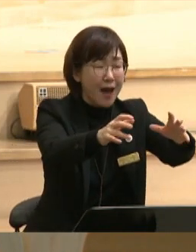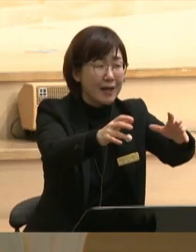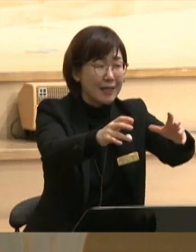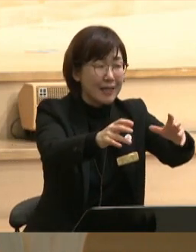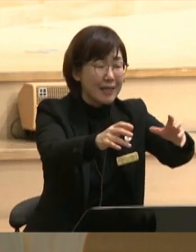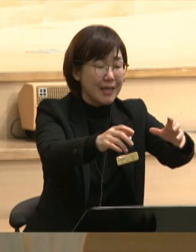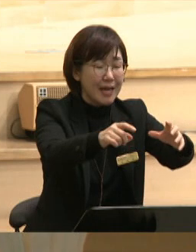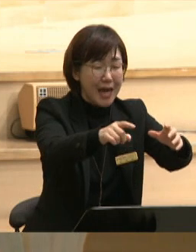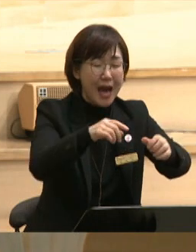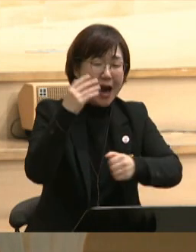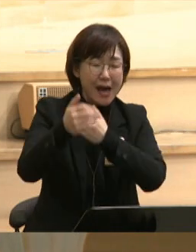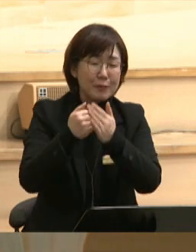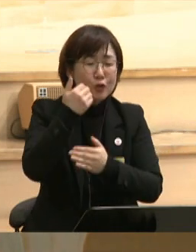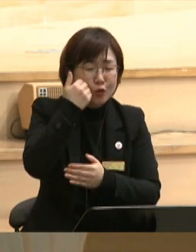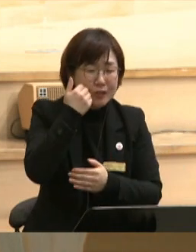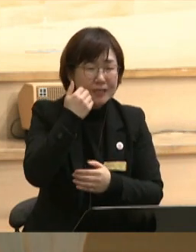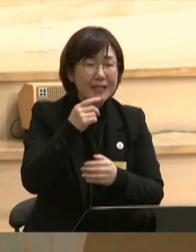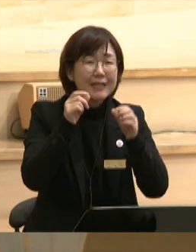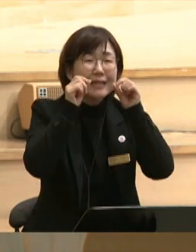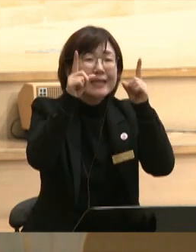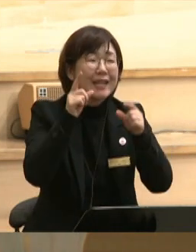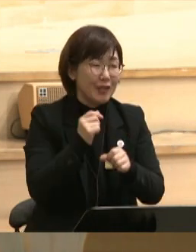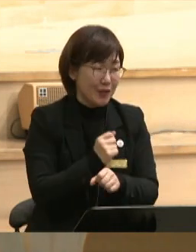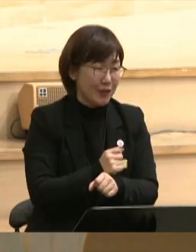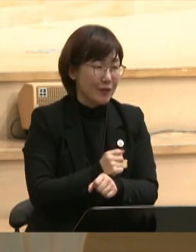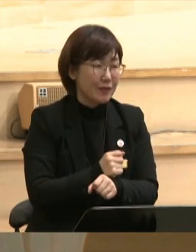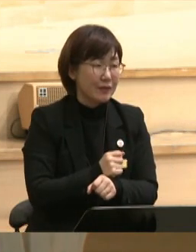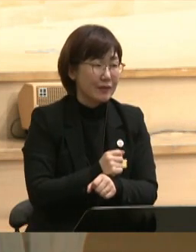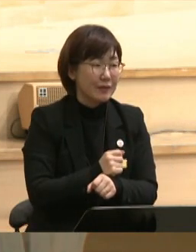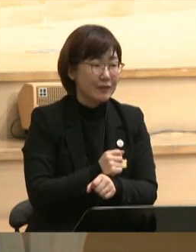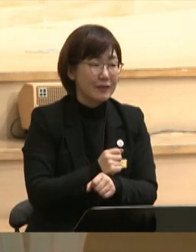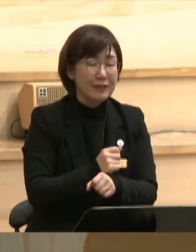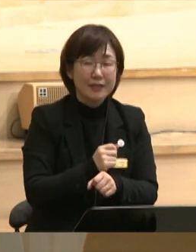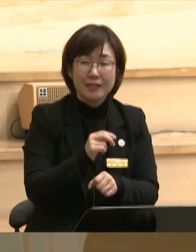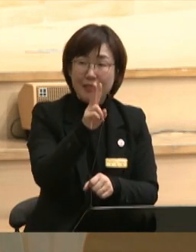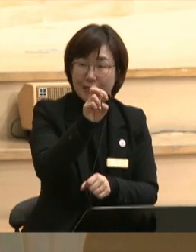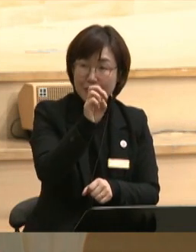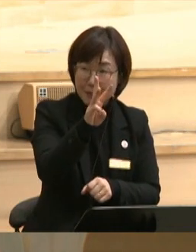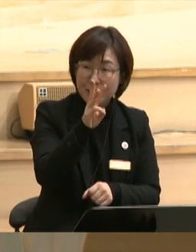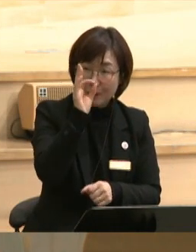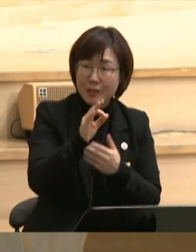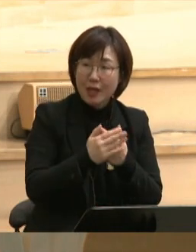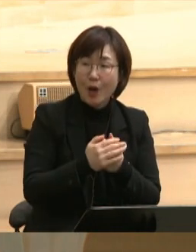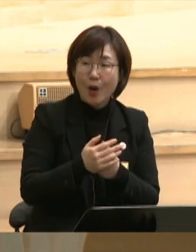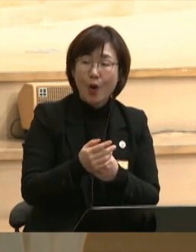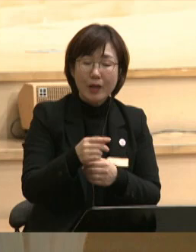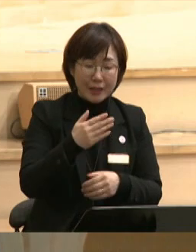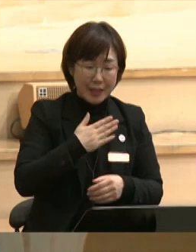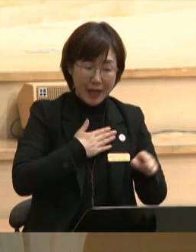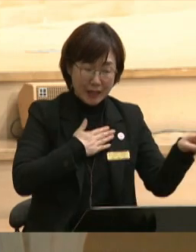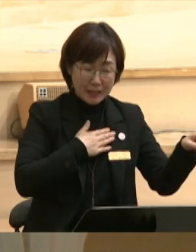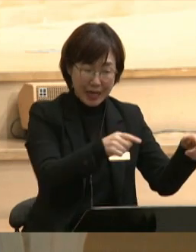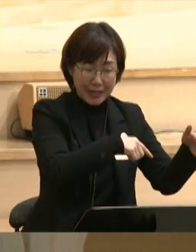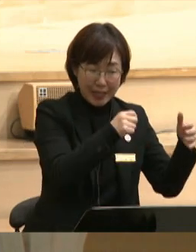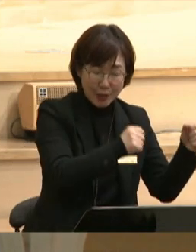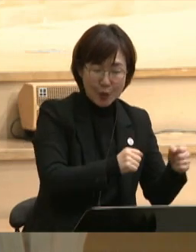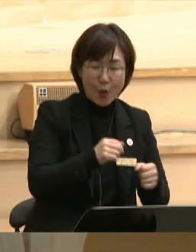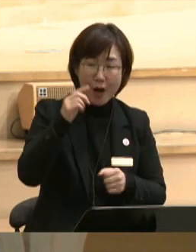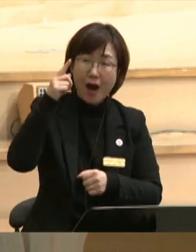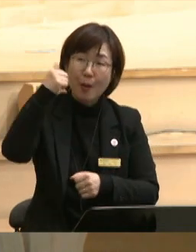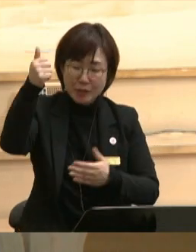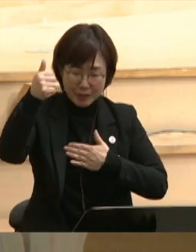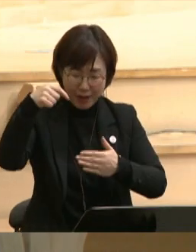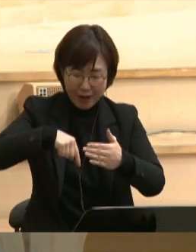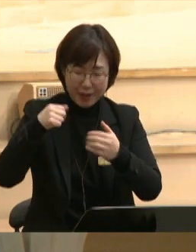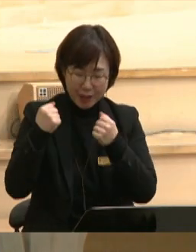것입니다 하나님을 아는 것 23절도 보십시오 곧 내가 그들 안에 있고 아버지께서 내 안에 계시어